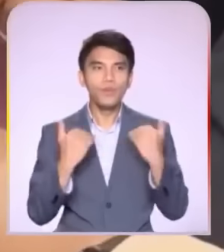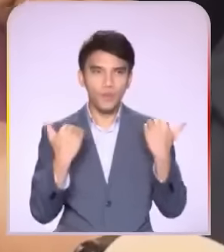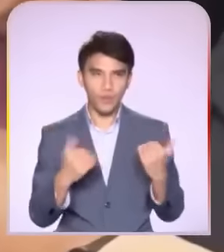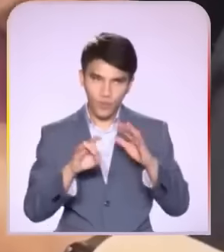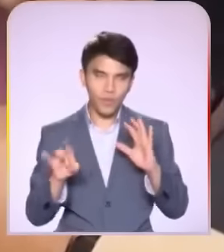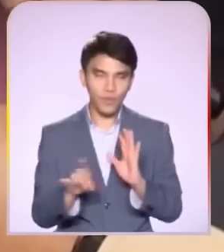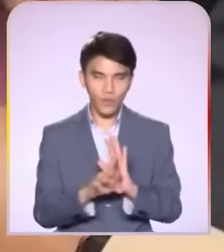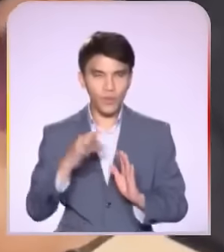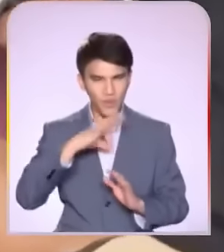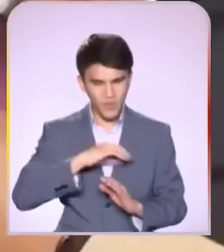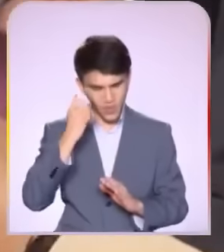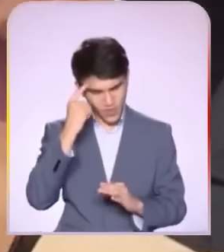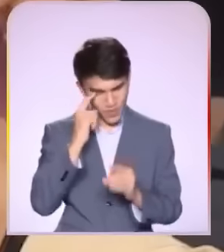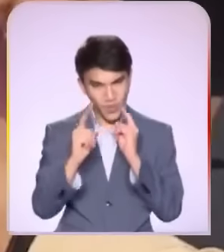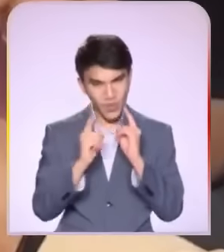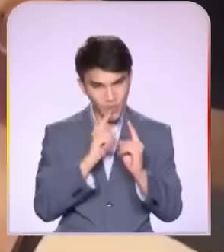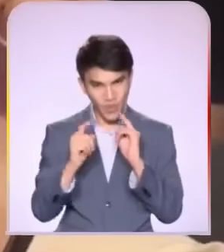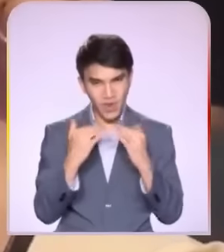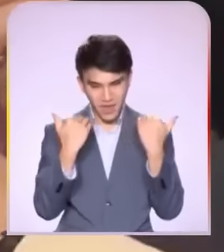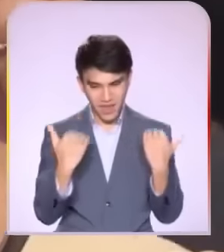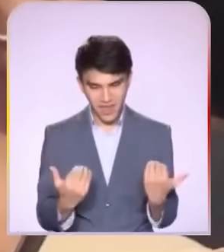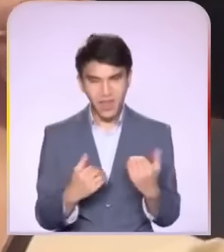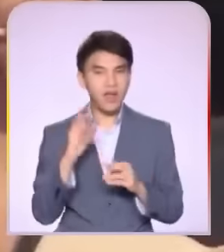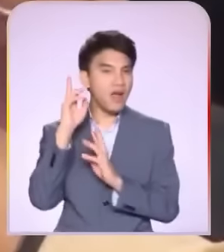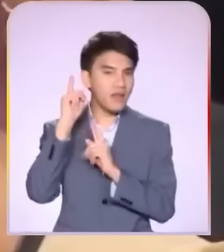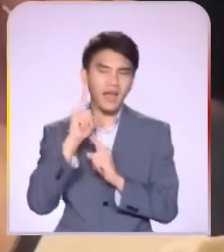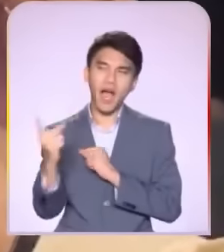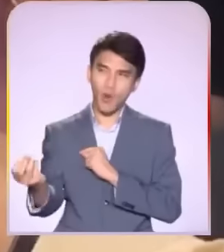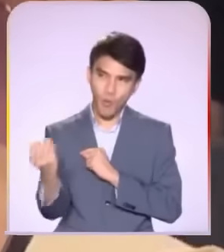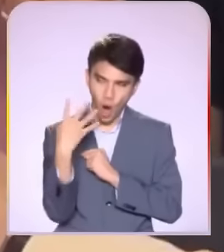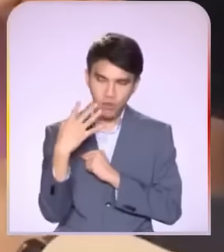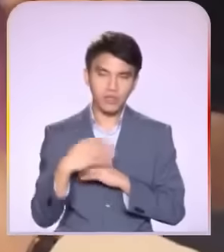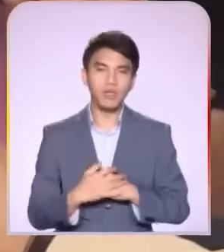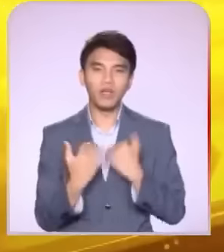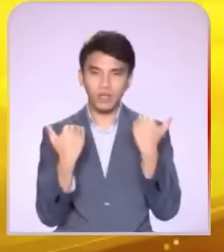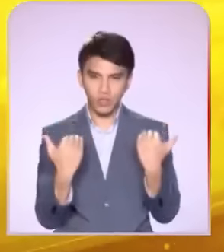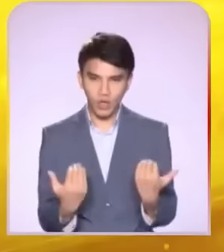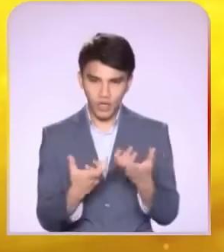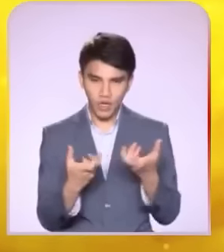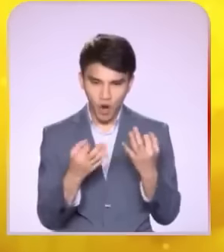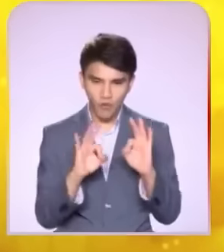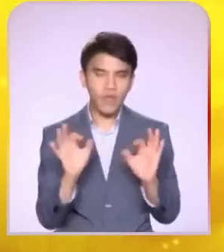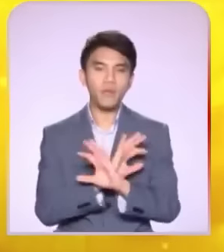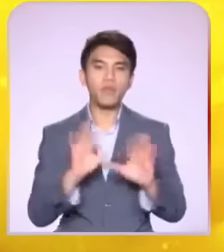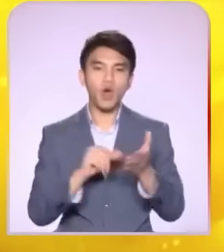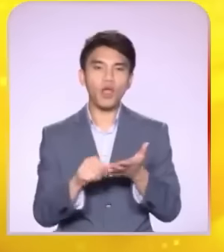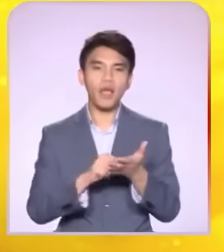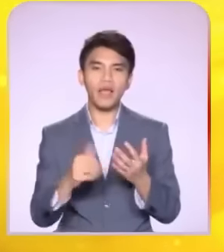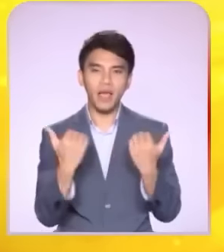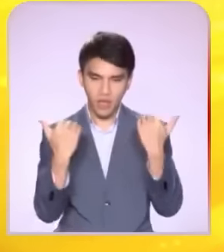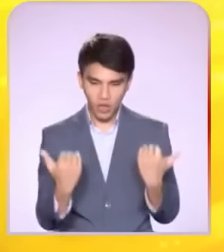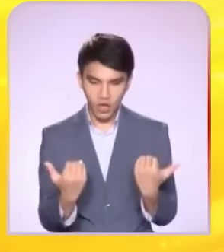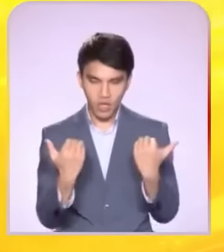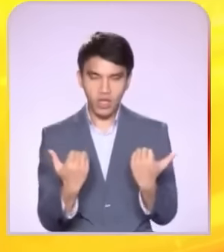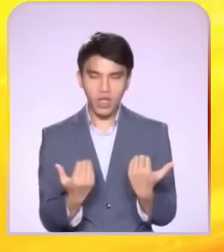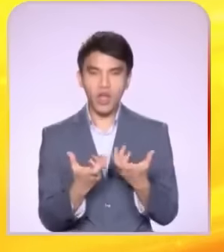ายรู้สึกว่าเหมือนที่ผมคุยกับคุณดูเงินนะฮะผู้สื่อข่าวของเราก็บอกว่าเหมือนไม่จำเป็นต้องมีของแถมแล้วขอให้ของหลักมา